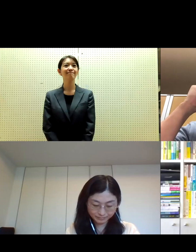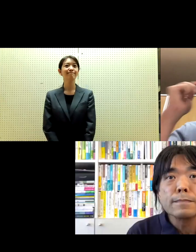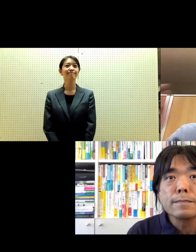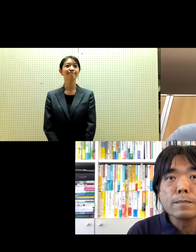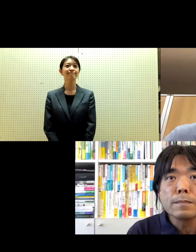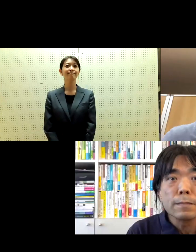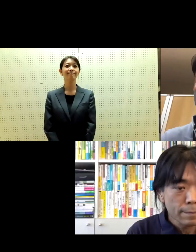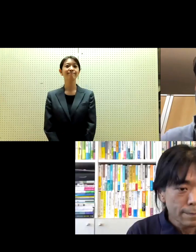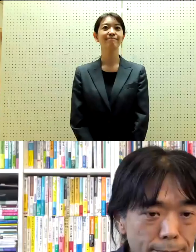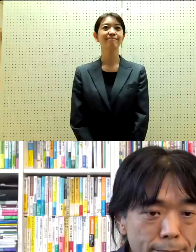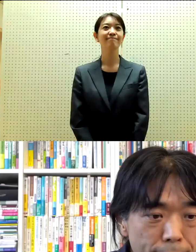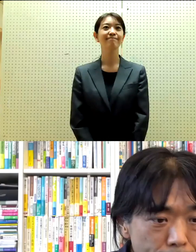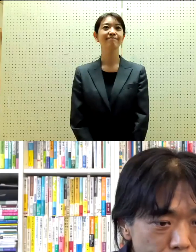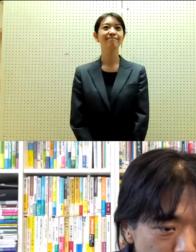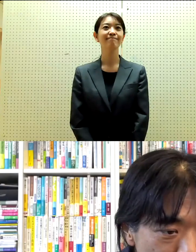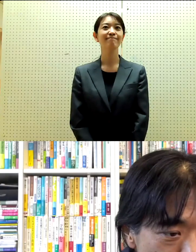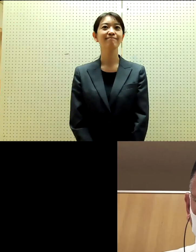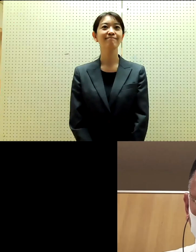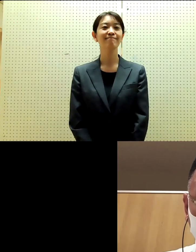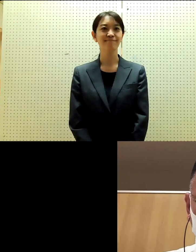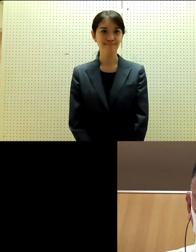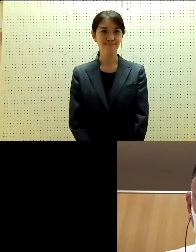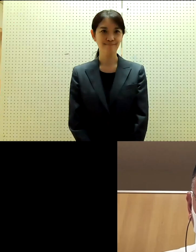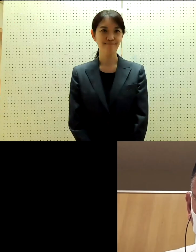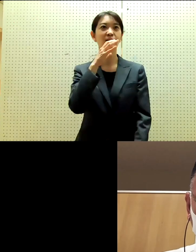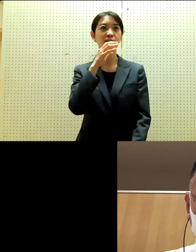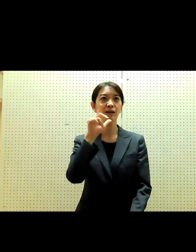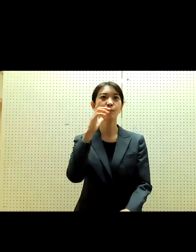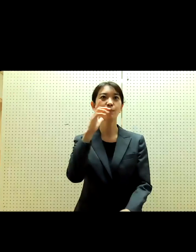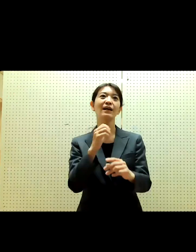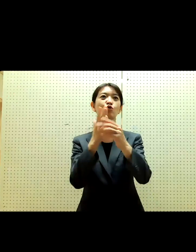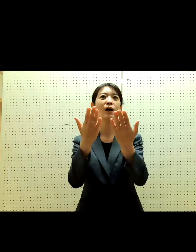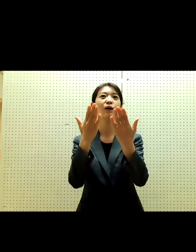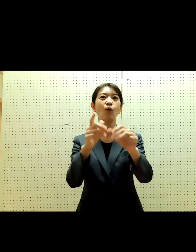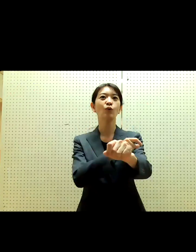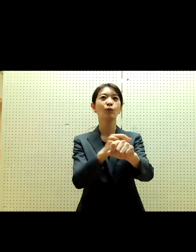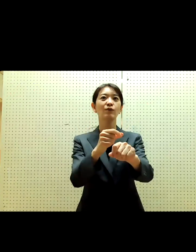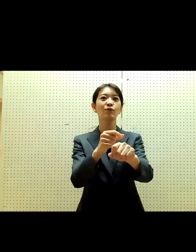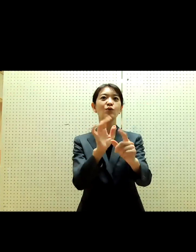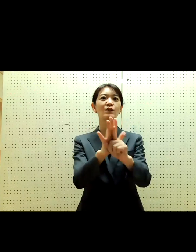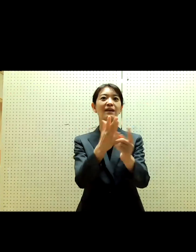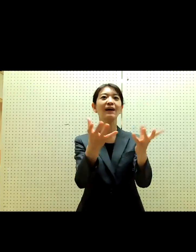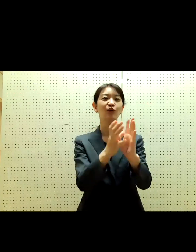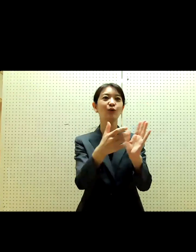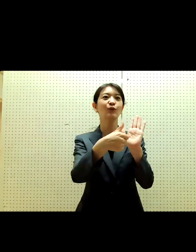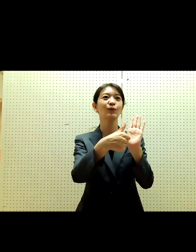こんにちは、上祖師ヶ谷中学校特別支援学級愛組担任の大山です。